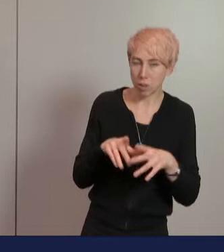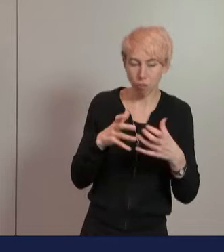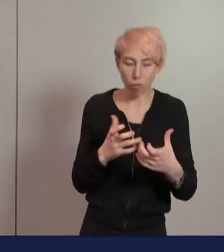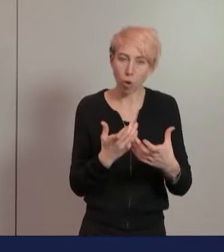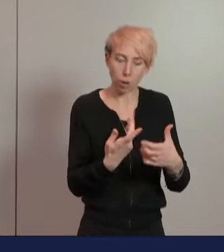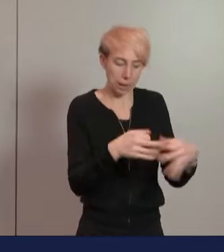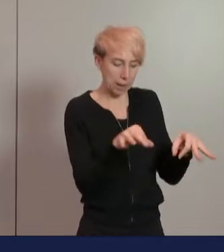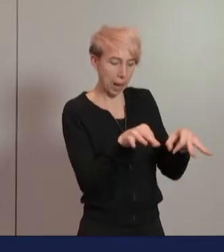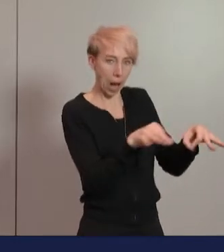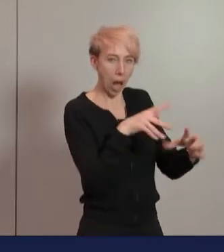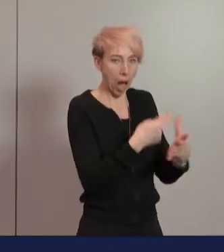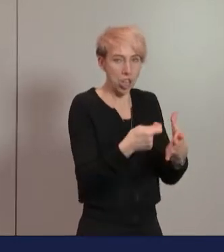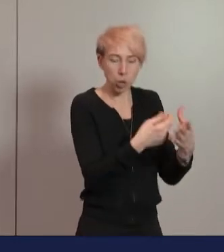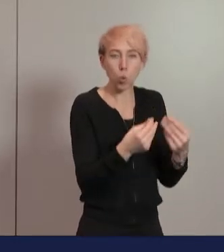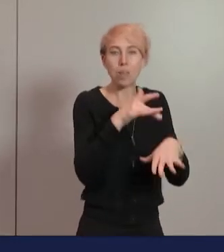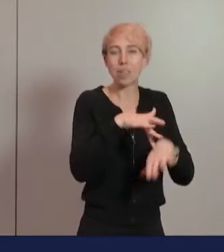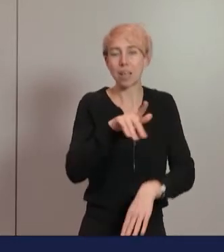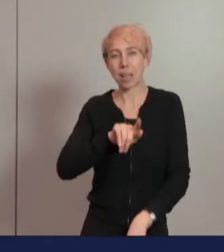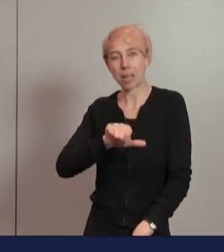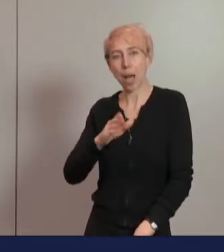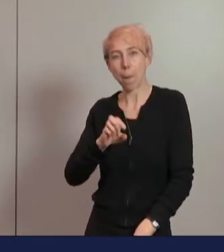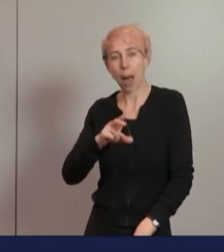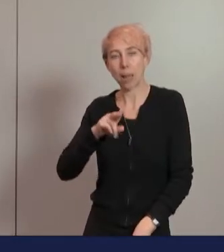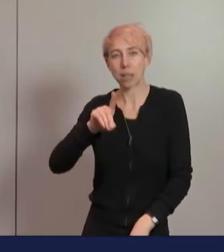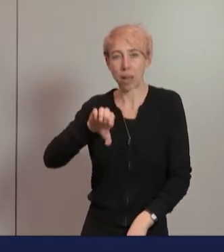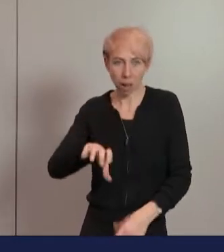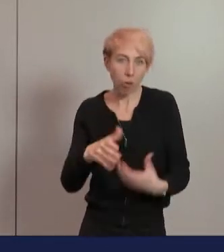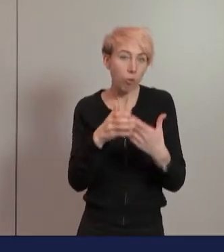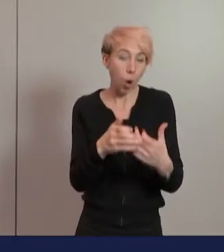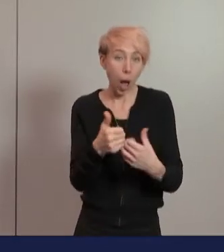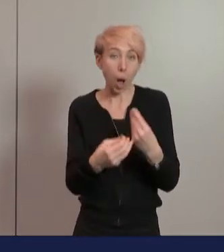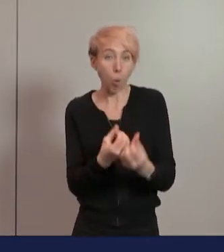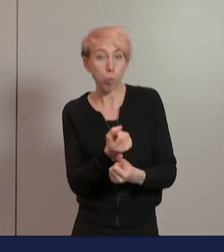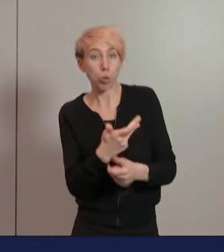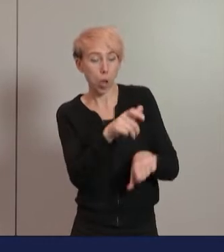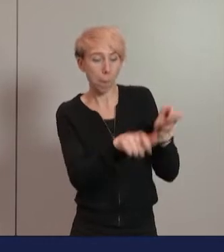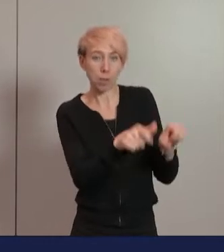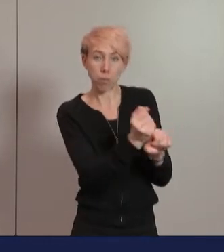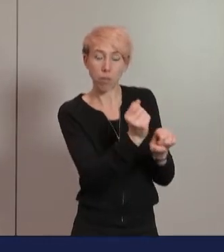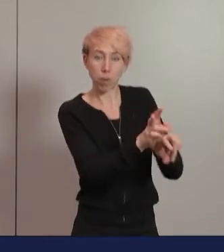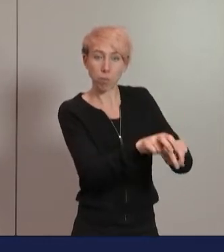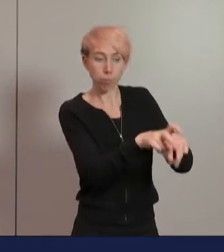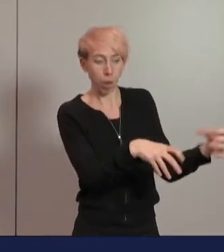terrains sur le site de la Gabardière en vue de l'installation d'un ou de plusieurs exploitants agricoles.